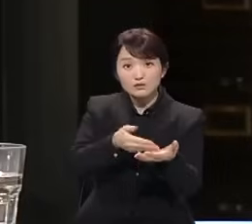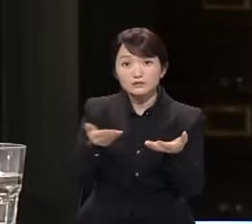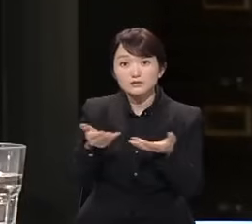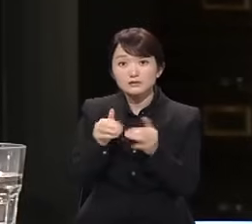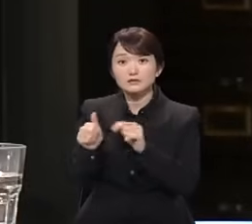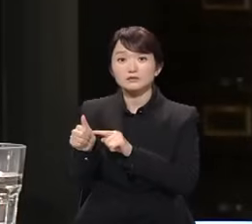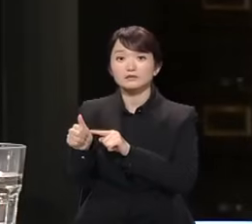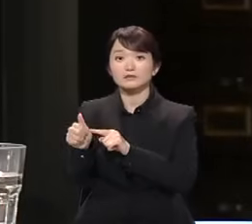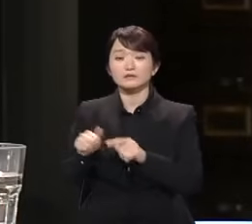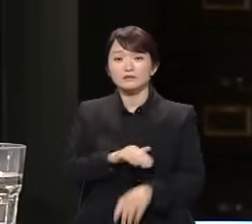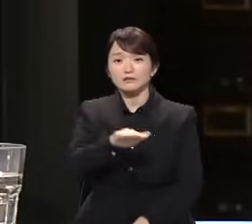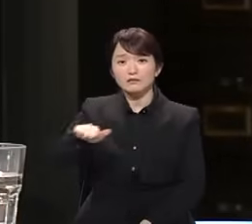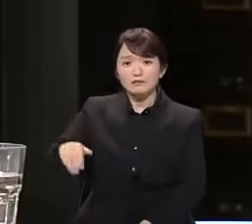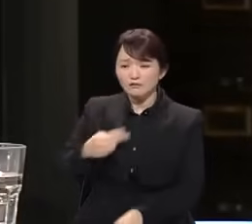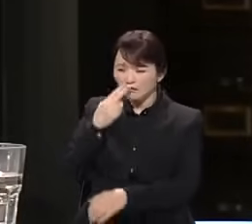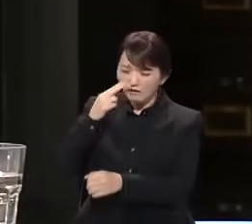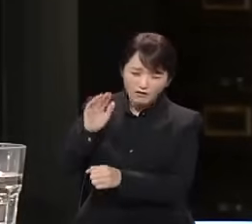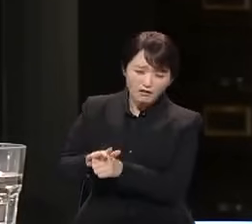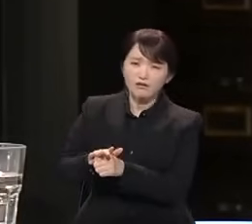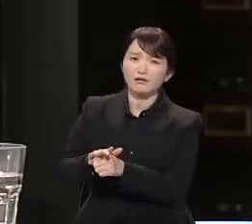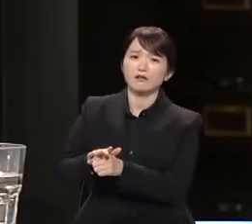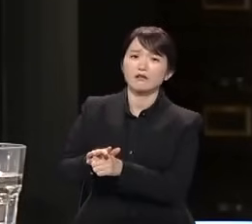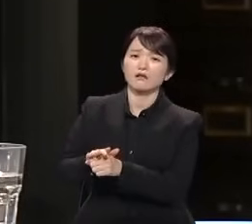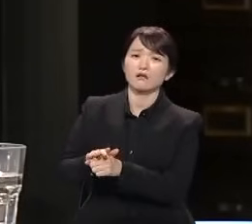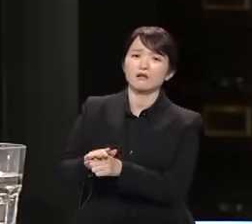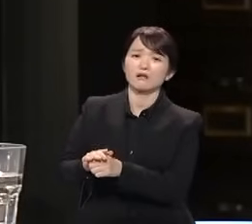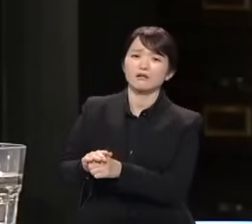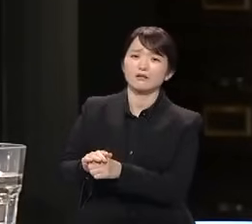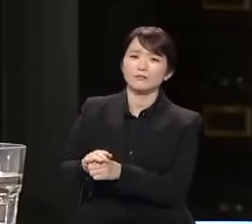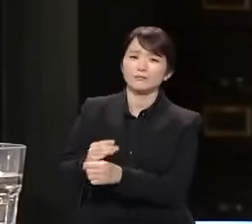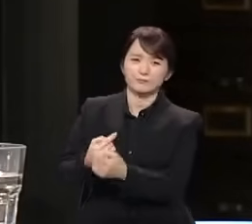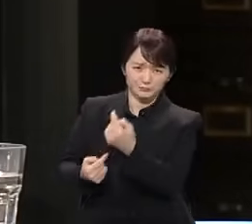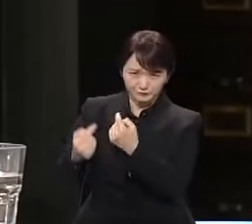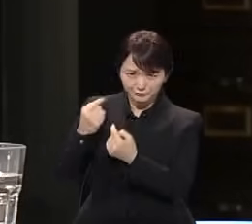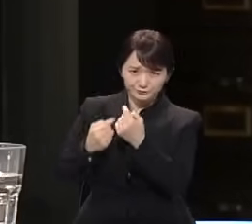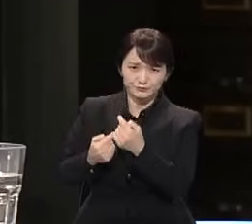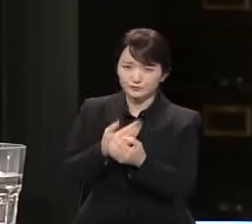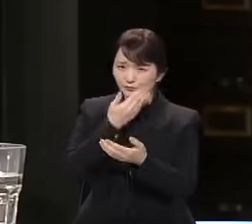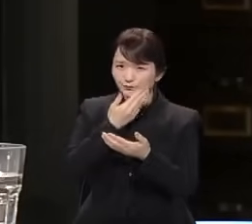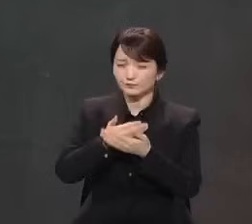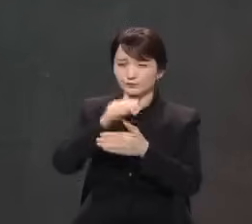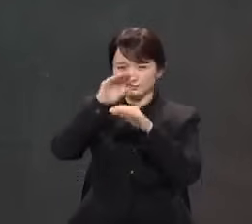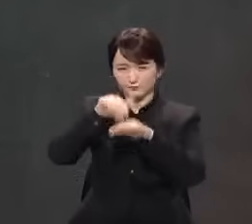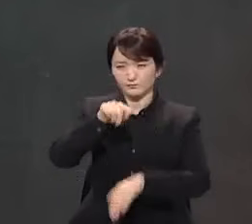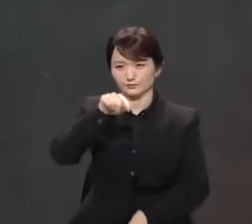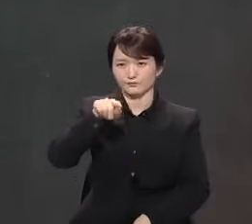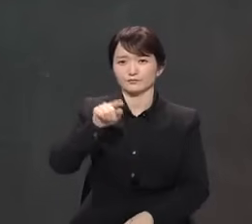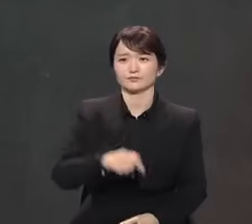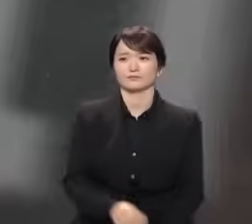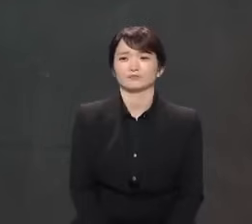직원분. 저희한테 너무 억울하다면서 제보를 주셨어요. 체크포인트 짚어보죠.